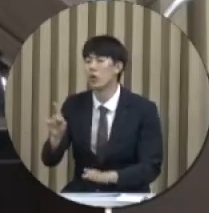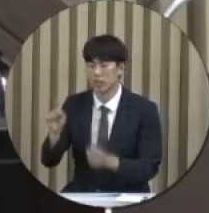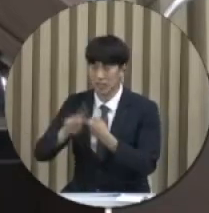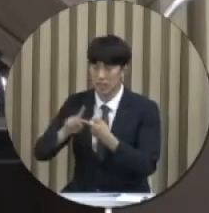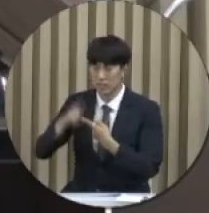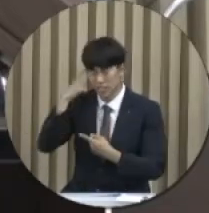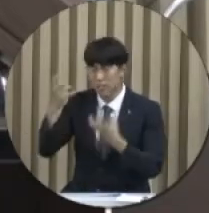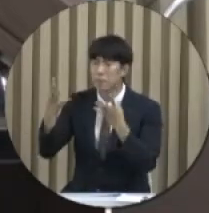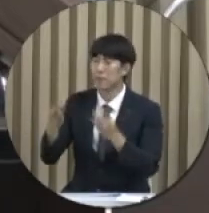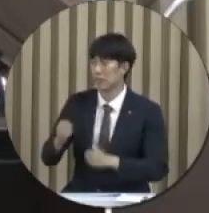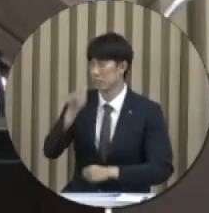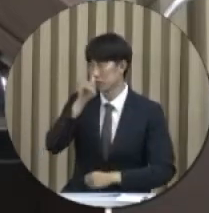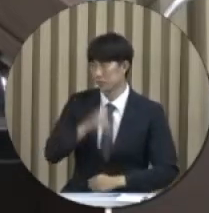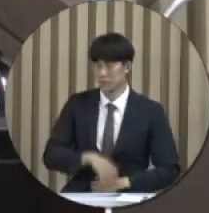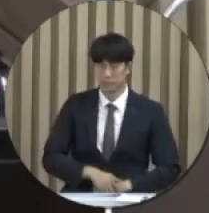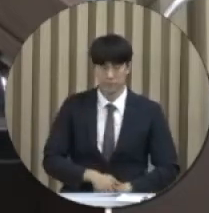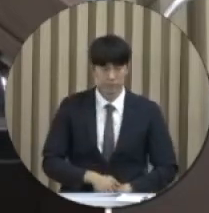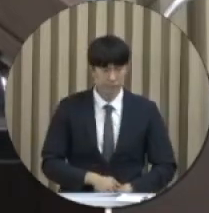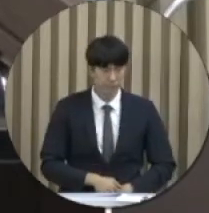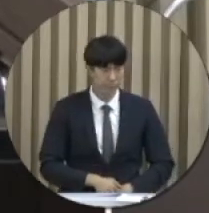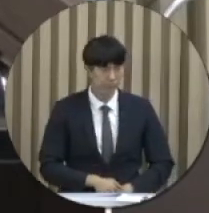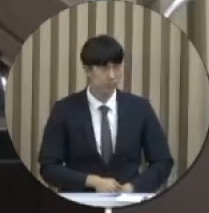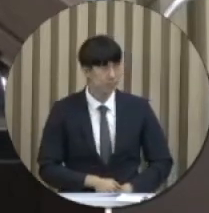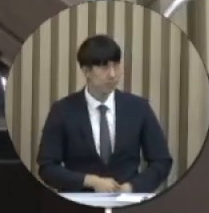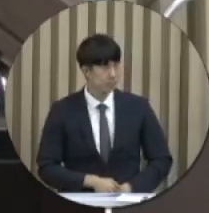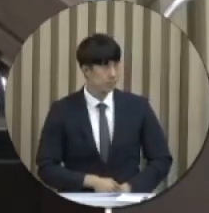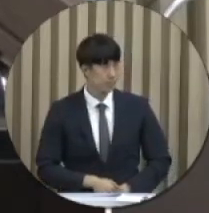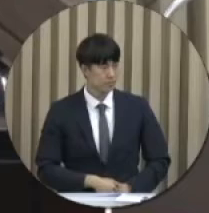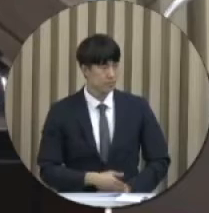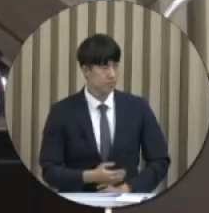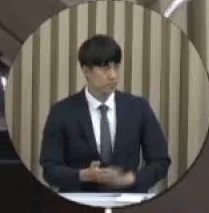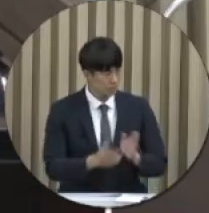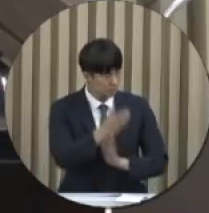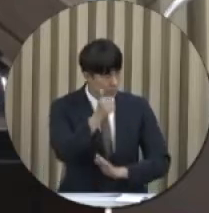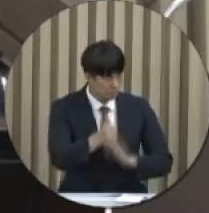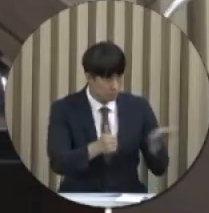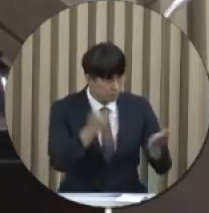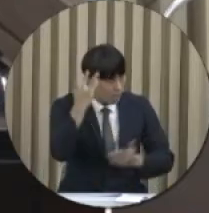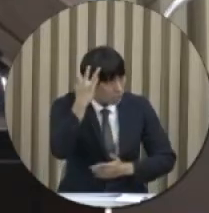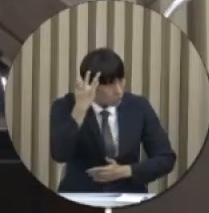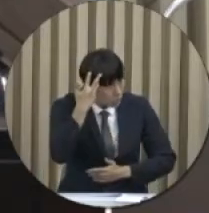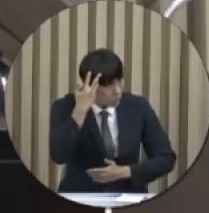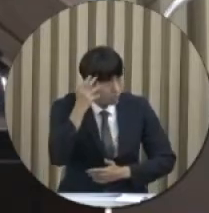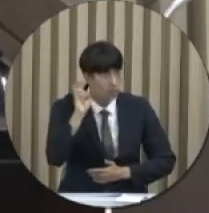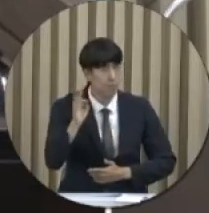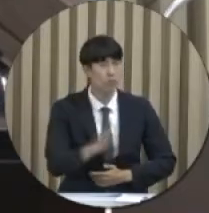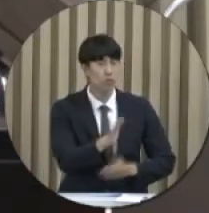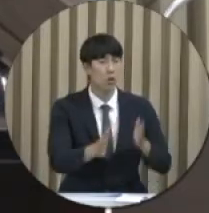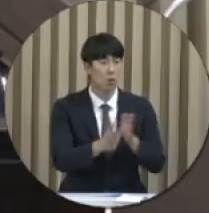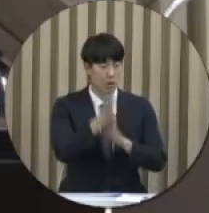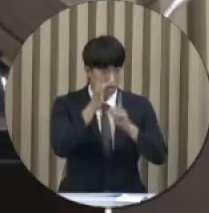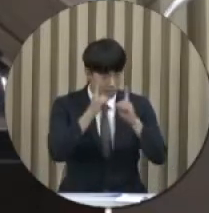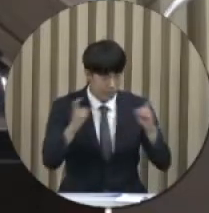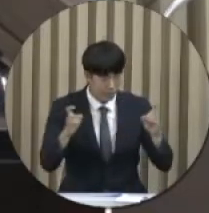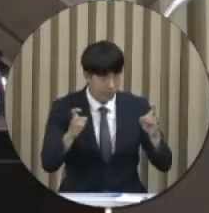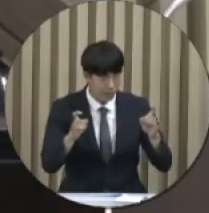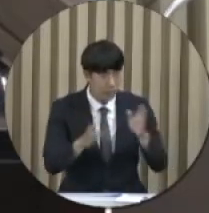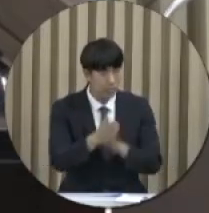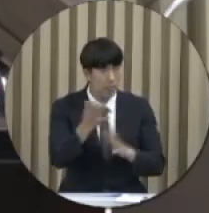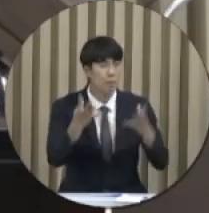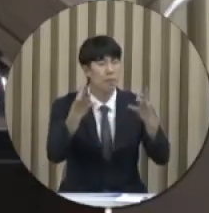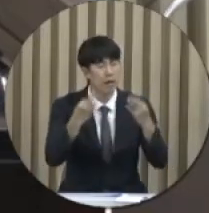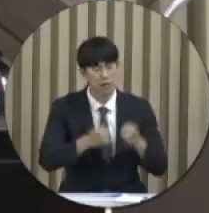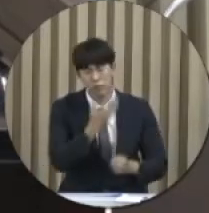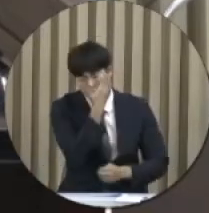시간을 보내왔습니다. 네. 시장님의 그런 생각이 아마 우리 화성시에 많은